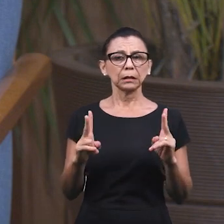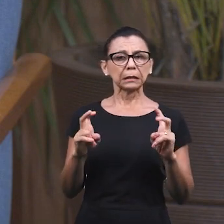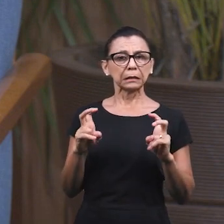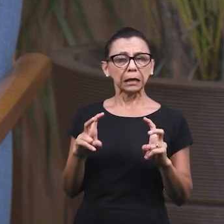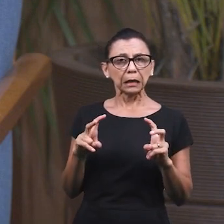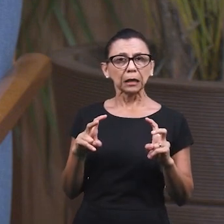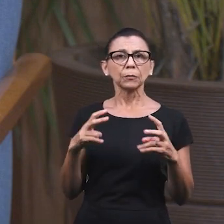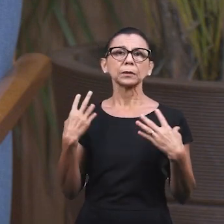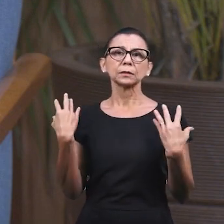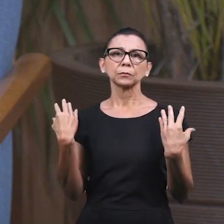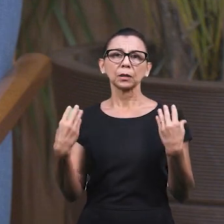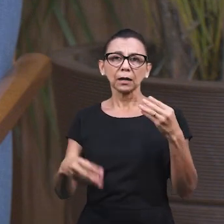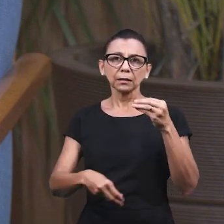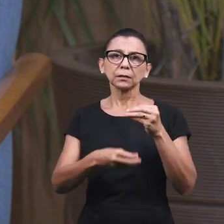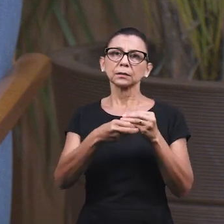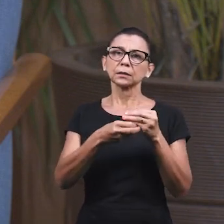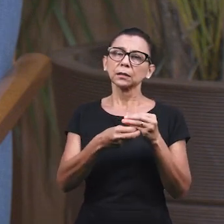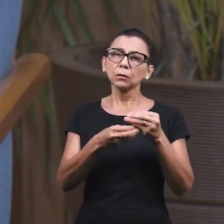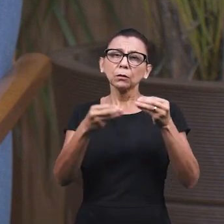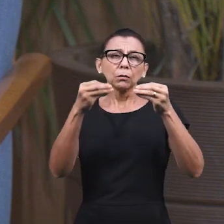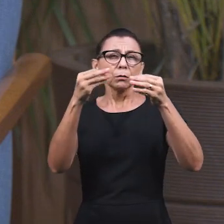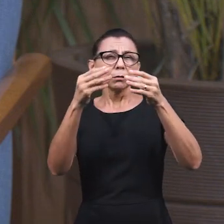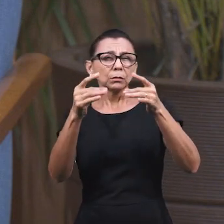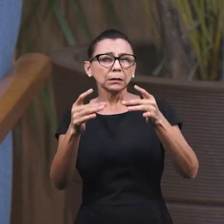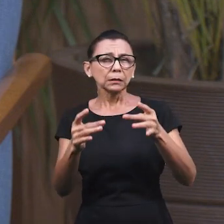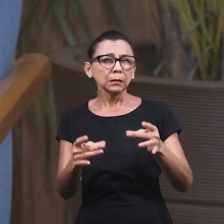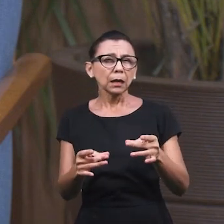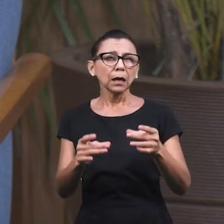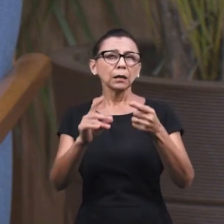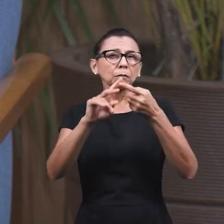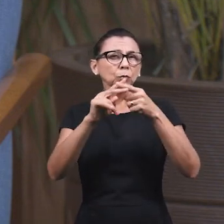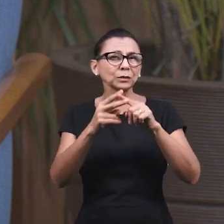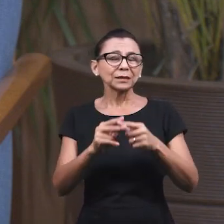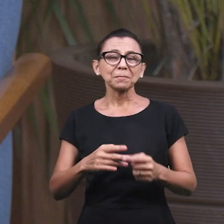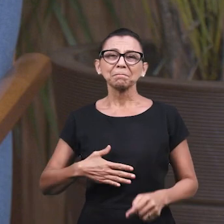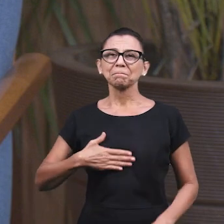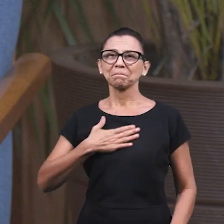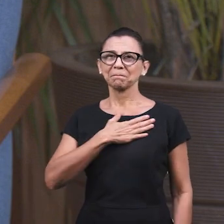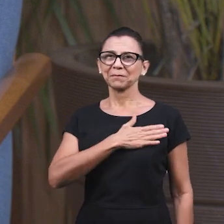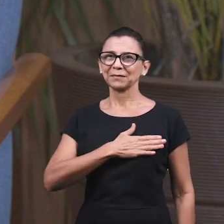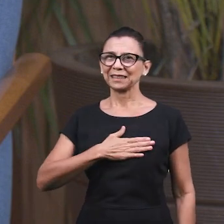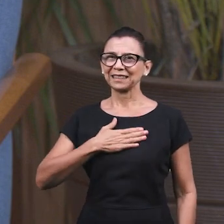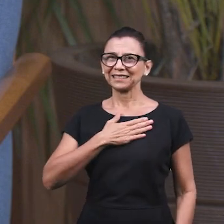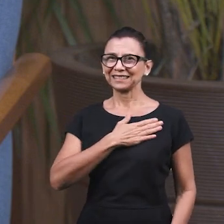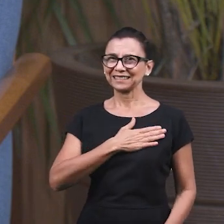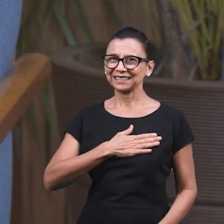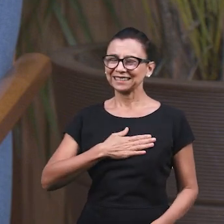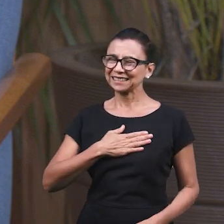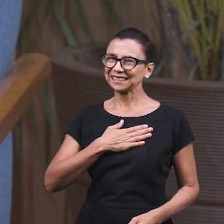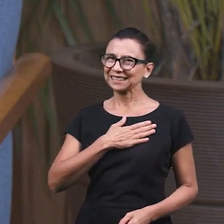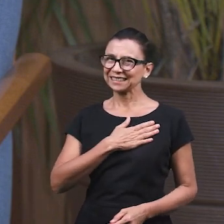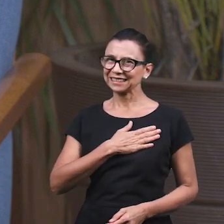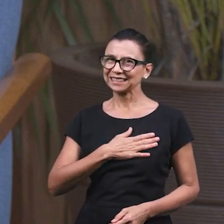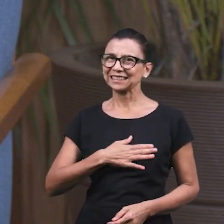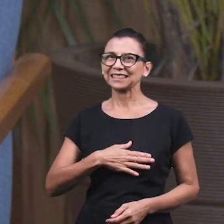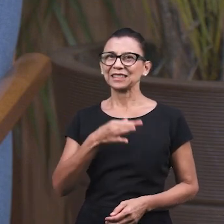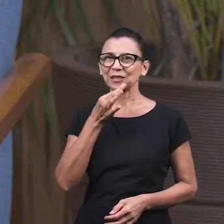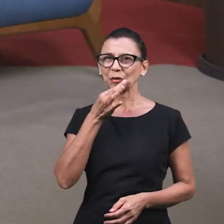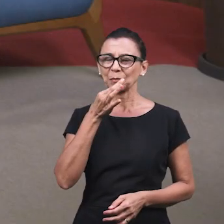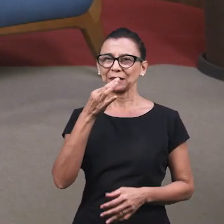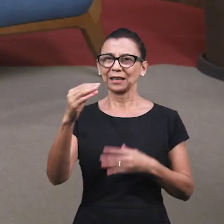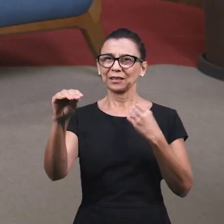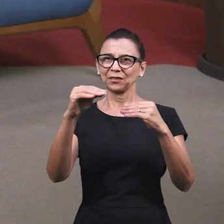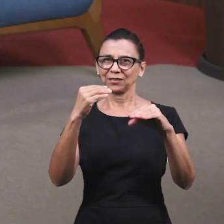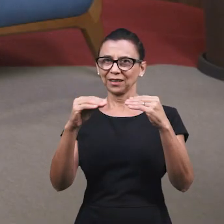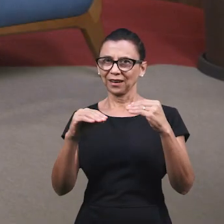Vous pouvez même donner des suggestions sur les thématiques qui peuvent être abordées ou un détail que vous pensez. Donc, ce